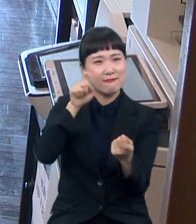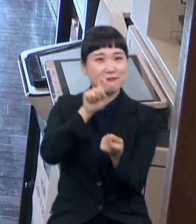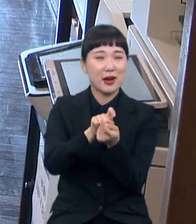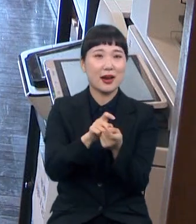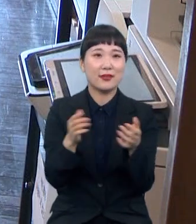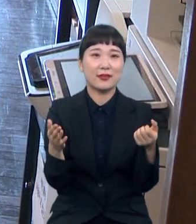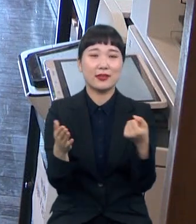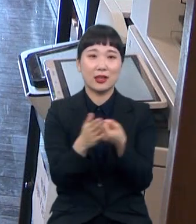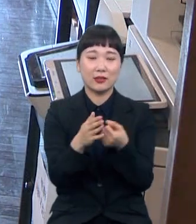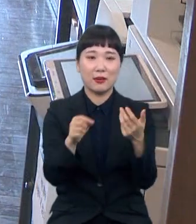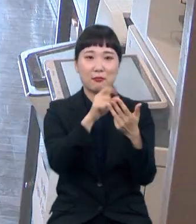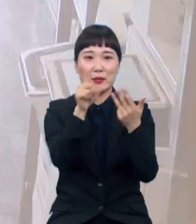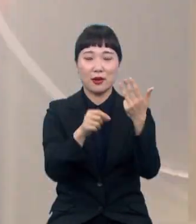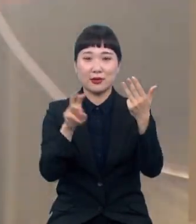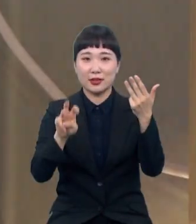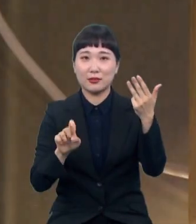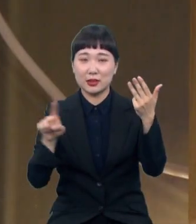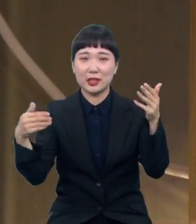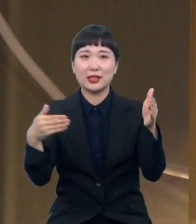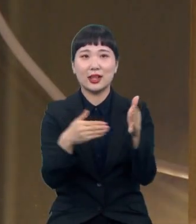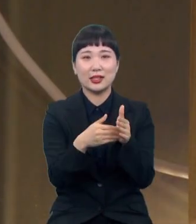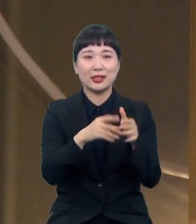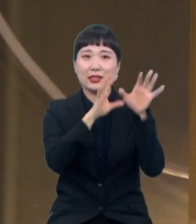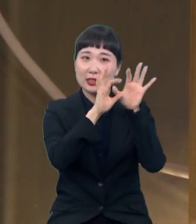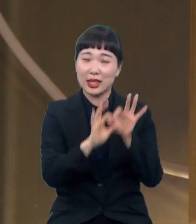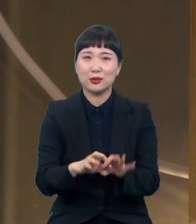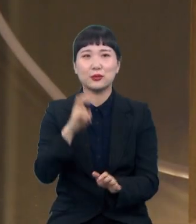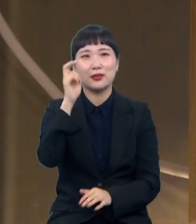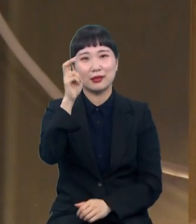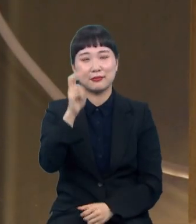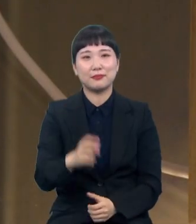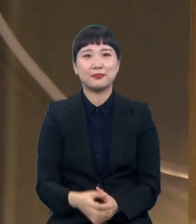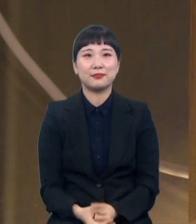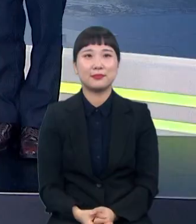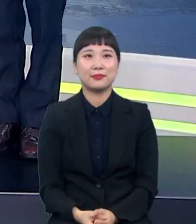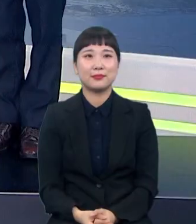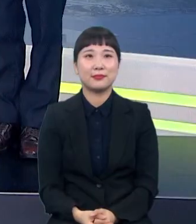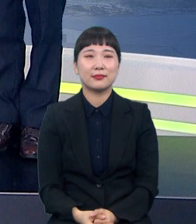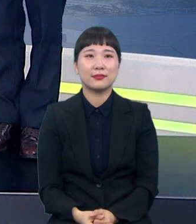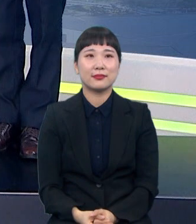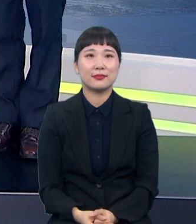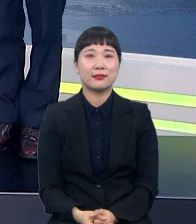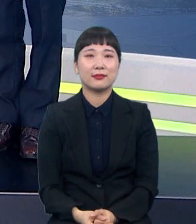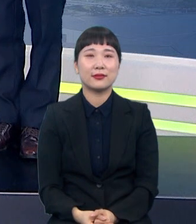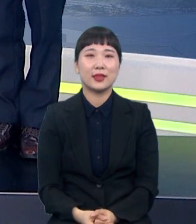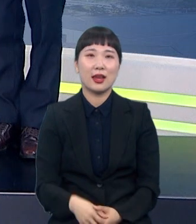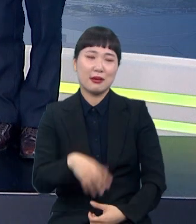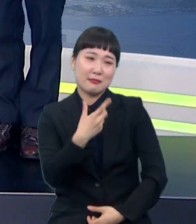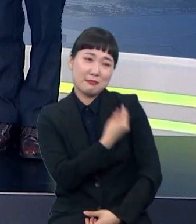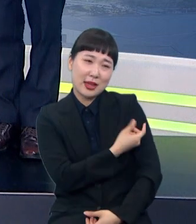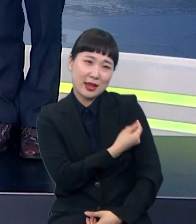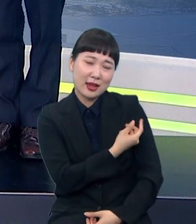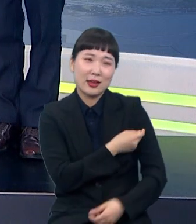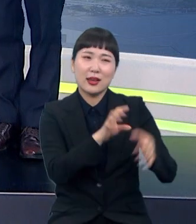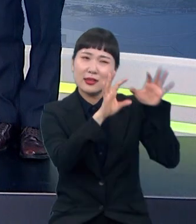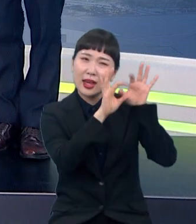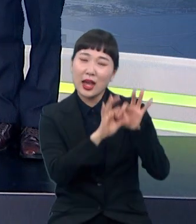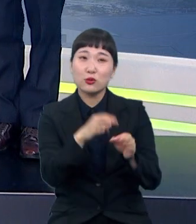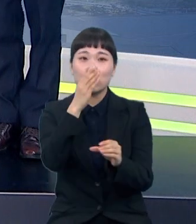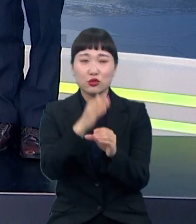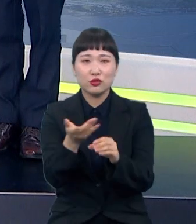8월 말까지 계속됩니다. BTV 뉴스 김지영입니다. 백신 접종의 속도가 붙고 있지만